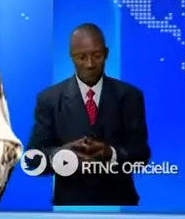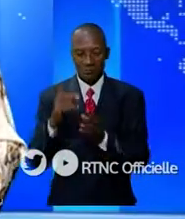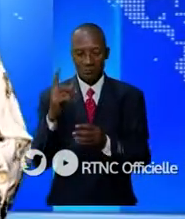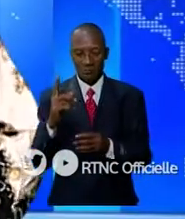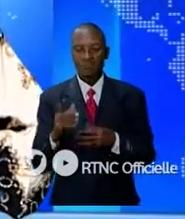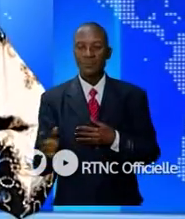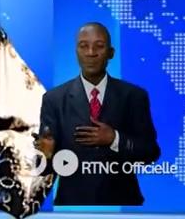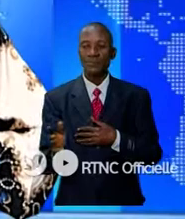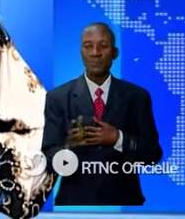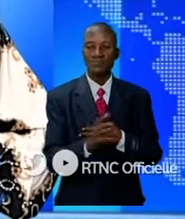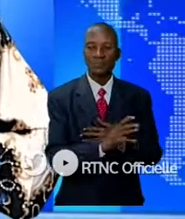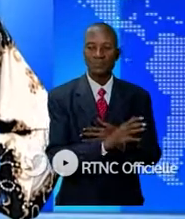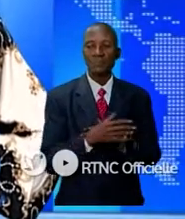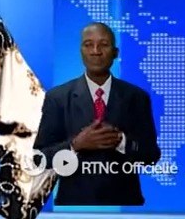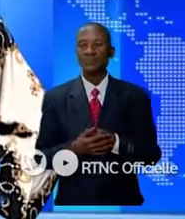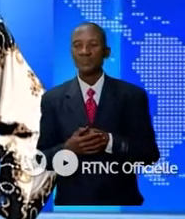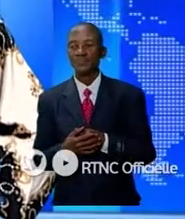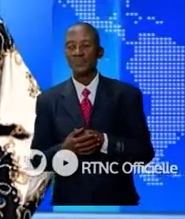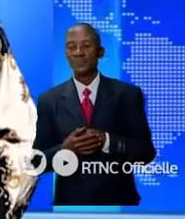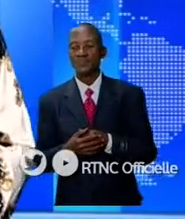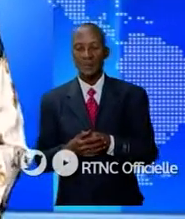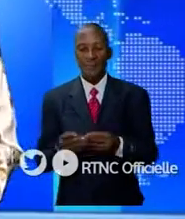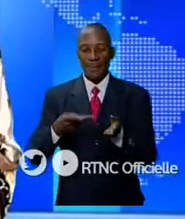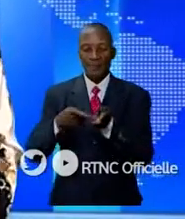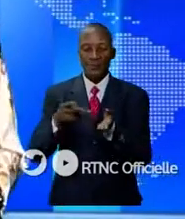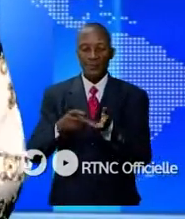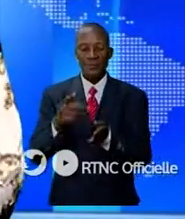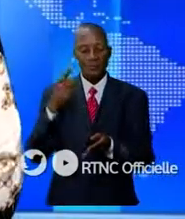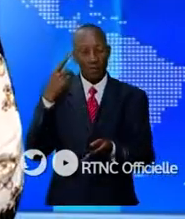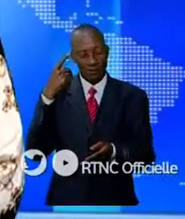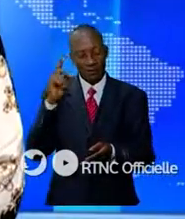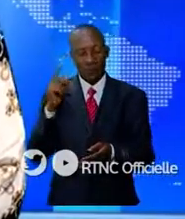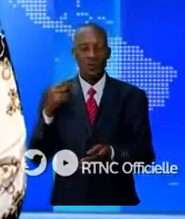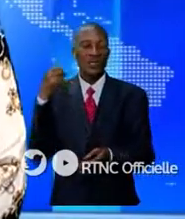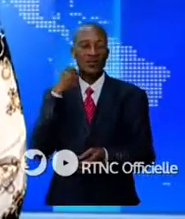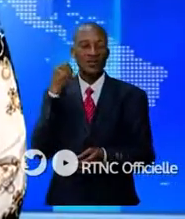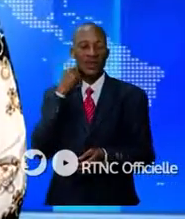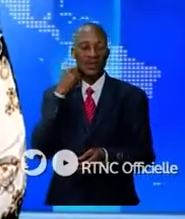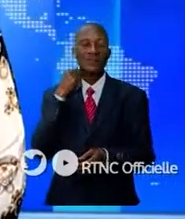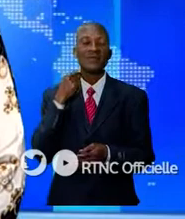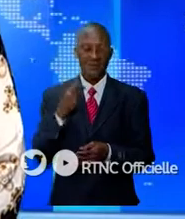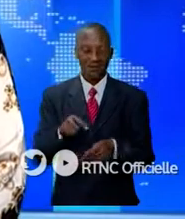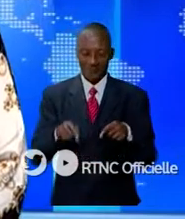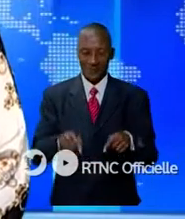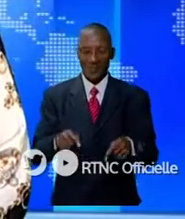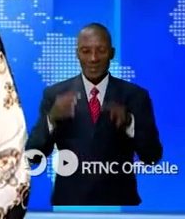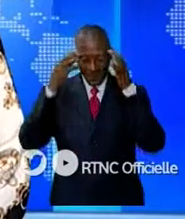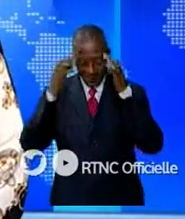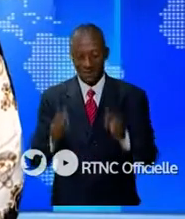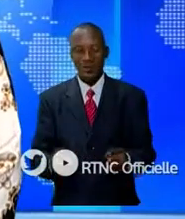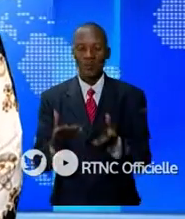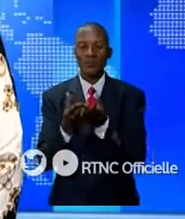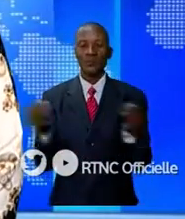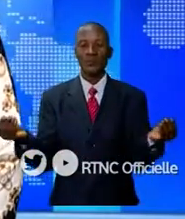La prime du 13e trimestre des médecins, un accord vient d'être trouvé entre le gouvernement et la délégation syndicale de